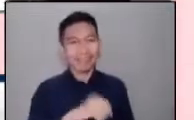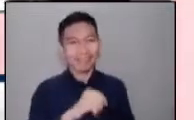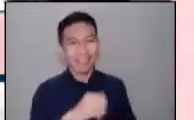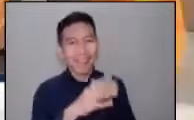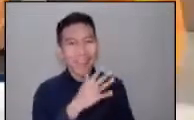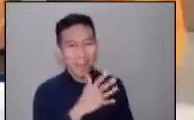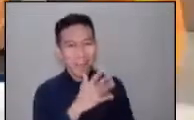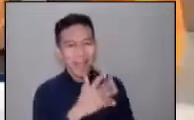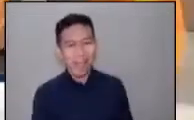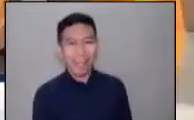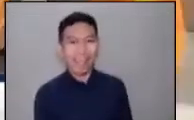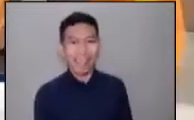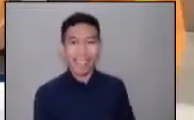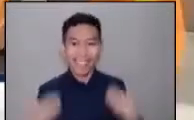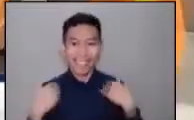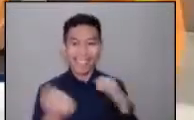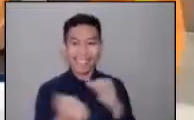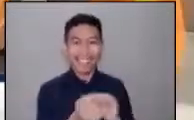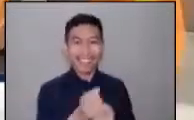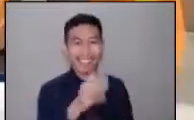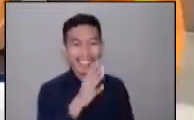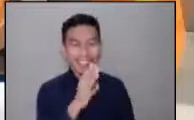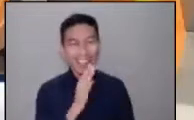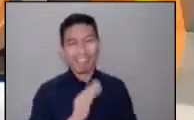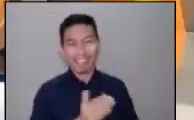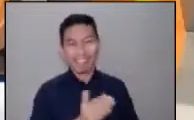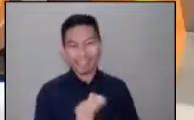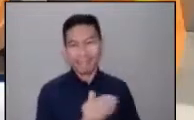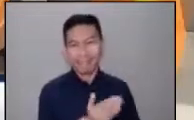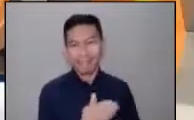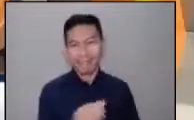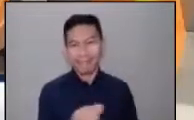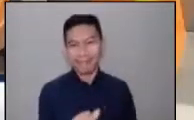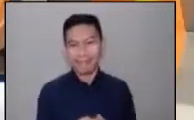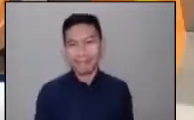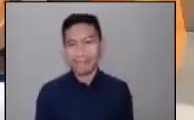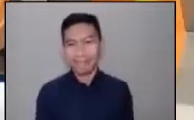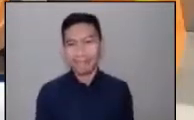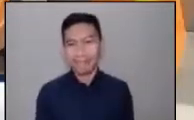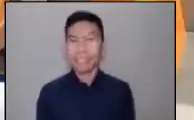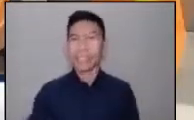Hi, mommy! So, bukod sa pagkanta, ano pa ba yung mga ibang pinagkakabalahan mo?